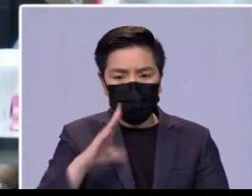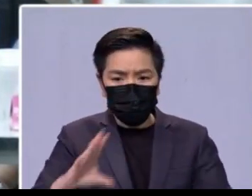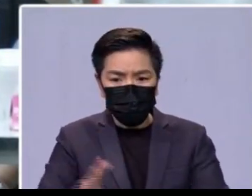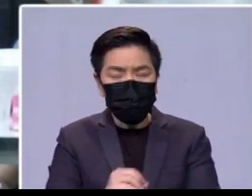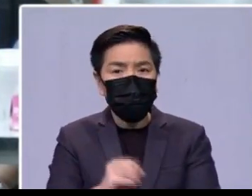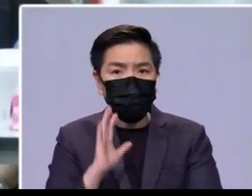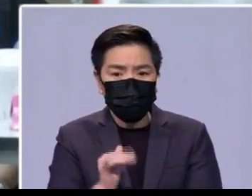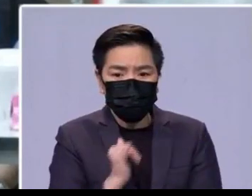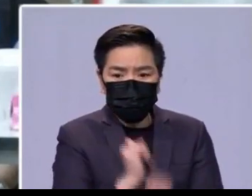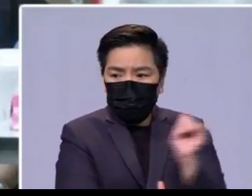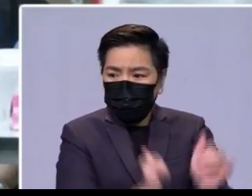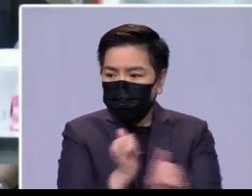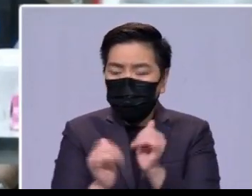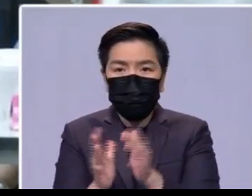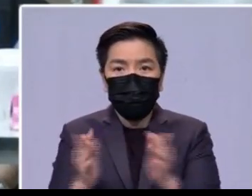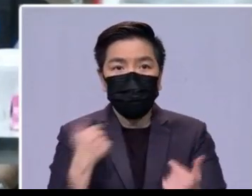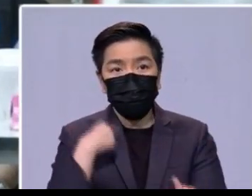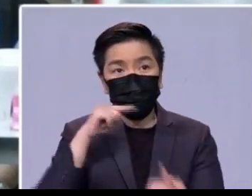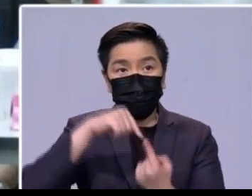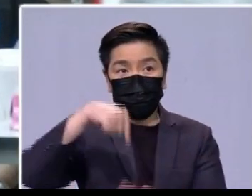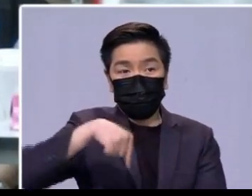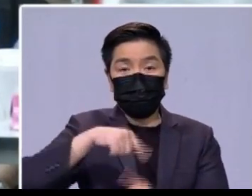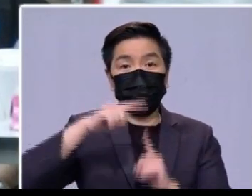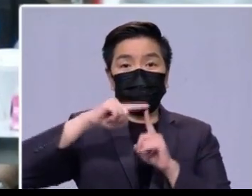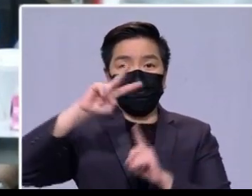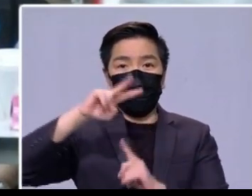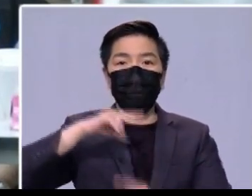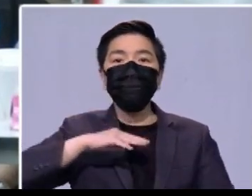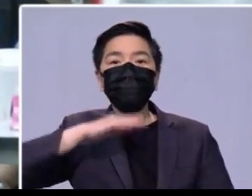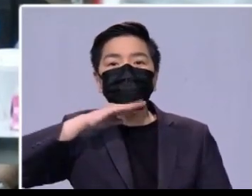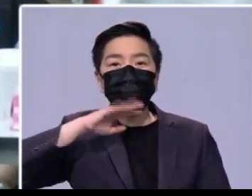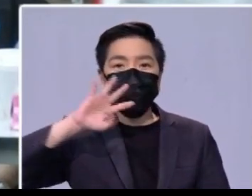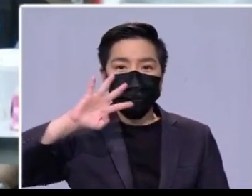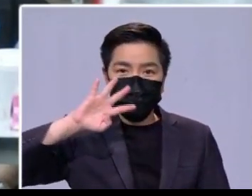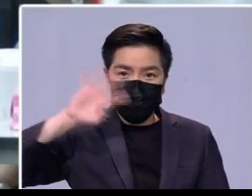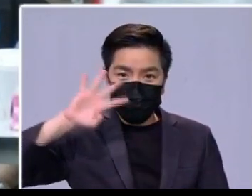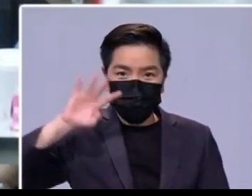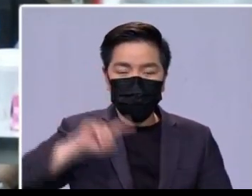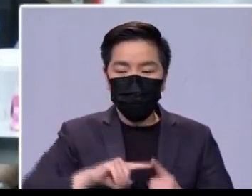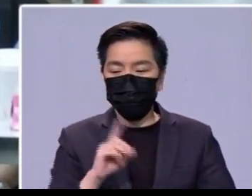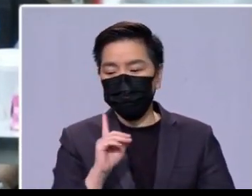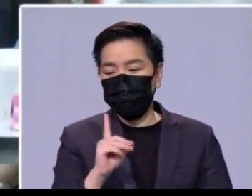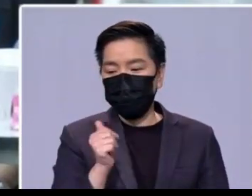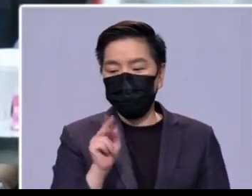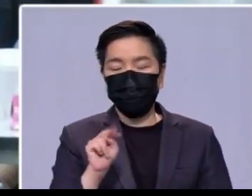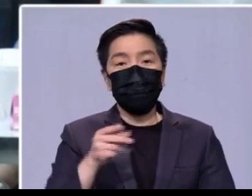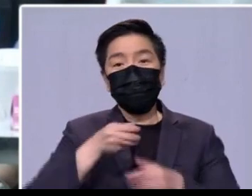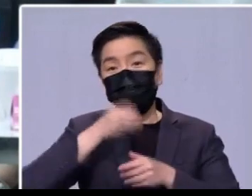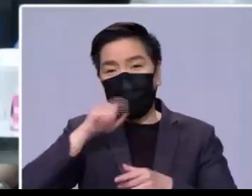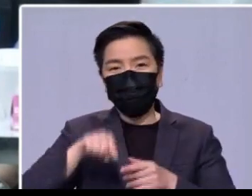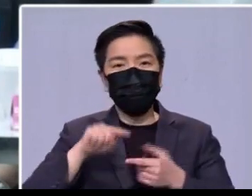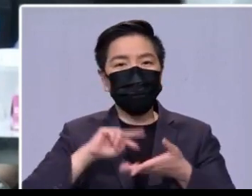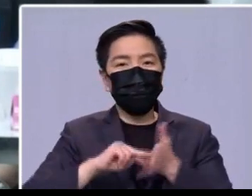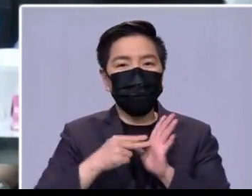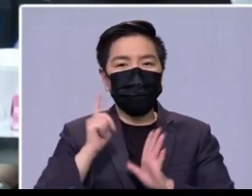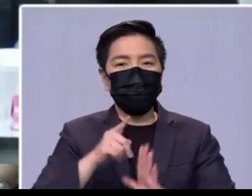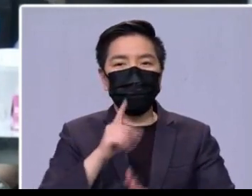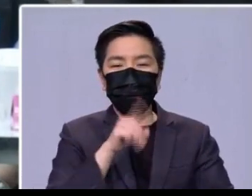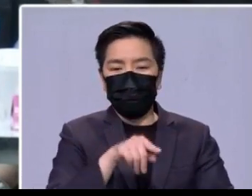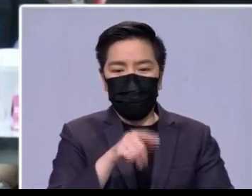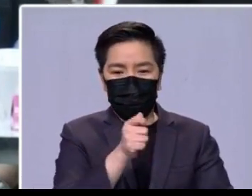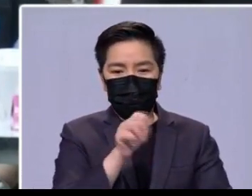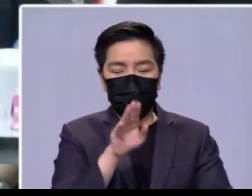มควรครับอย่างจุดที่ผมยืนอยู่นั่นก็คือหน่วยเลือกตั้งที่2ของหมู่ที่4ของอบต.ดอนแก้วนะครับซึ่งต้องถือว่าเป็นอบต.ที่มีผู้